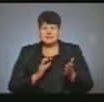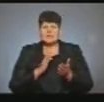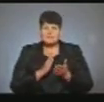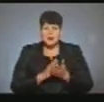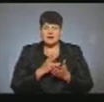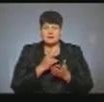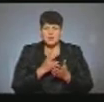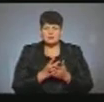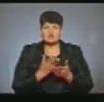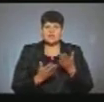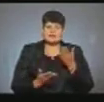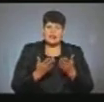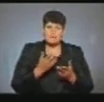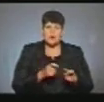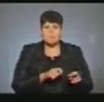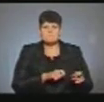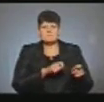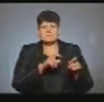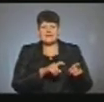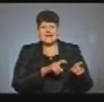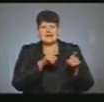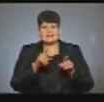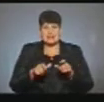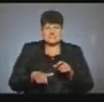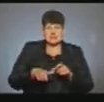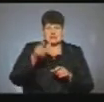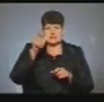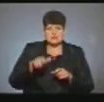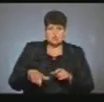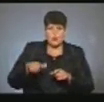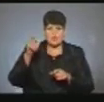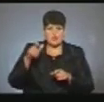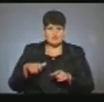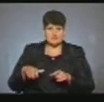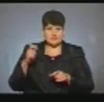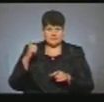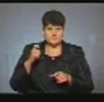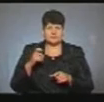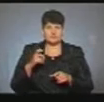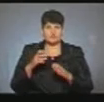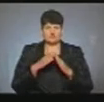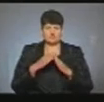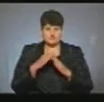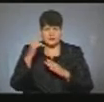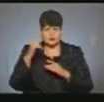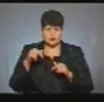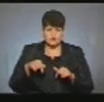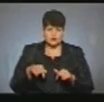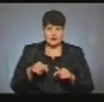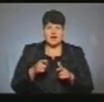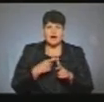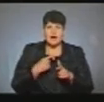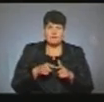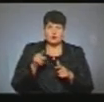передбачати або перенесення стояків, які проходили по квартирі від верхнього сусіда до нижнього сусіда, або